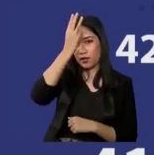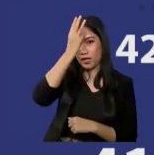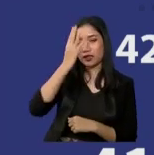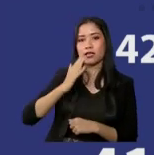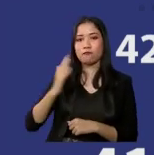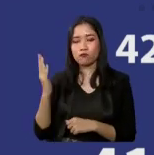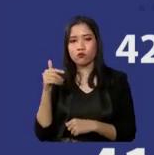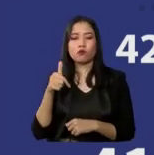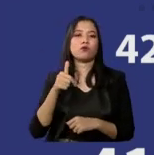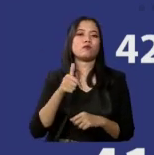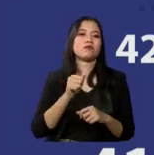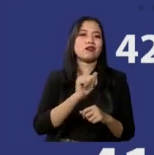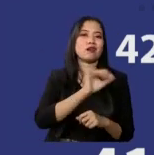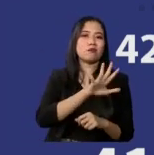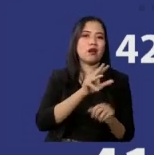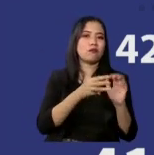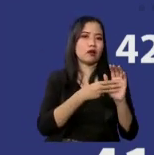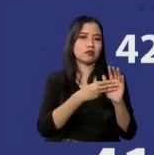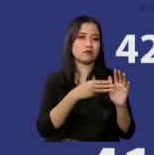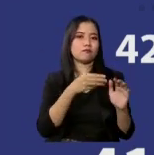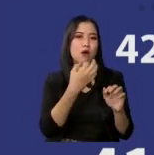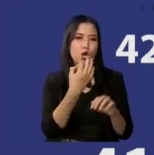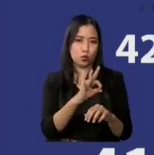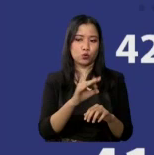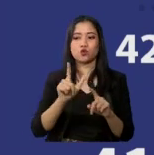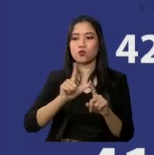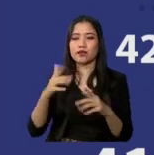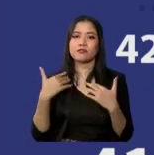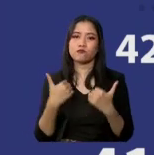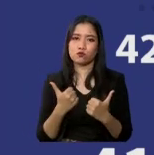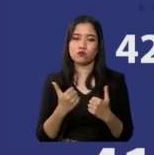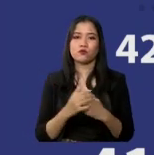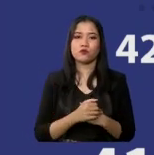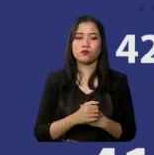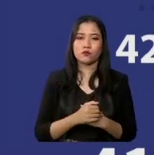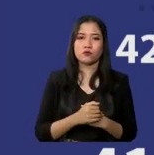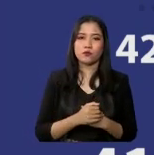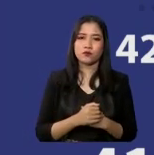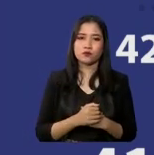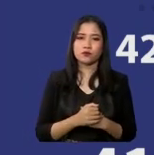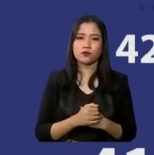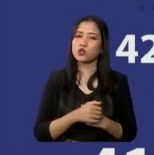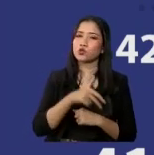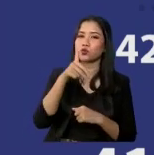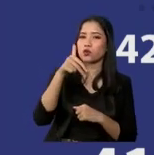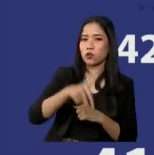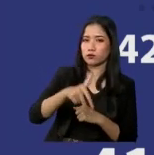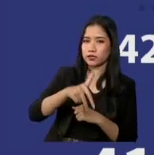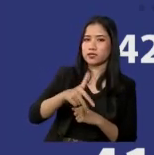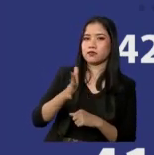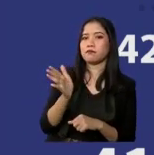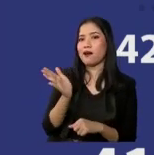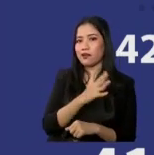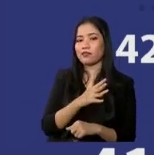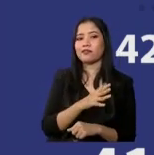17 sembuh Sumatera Barat empat kasus baru dan 6 sembuh kemudian Sulawesi Barat 1